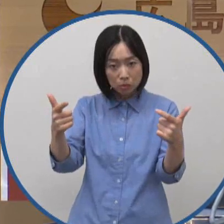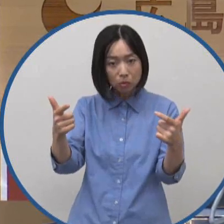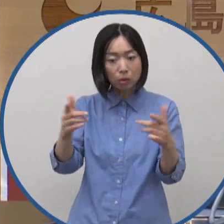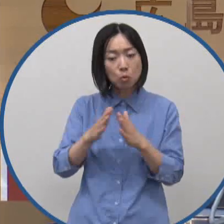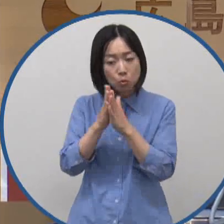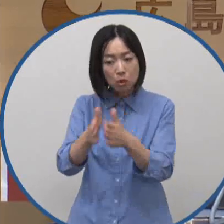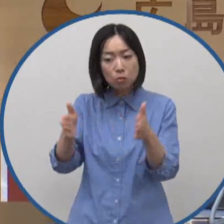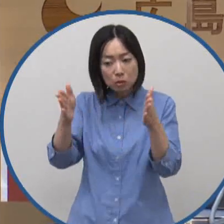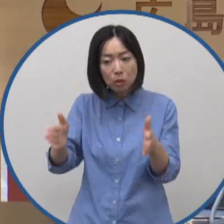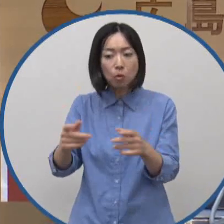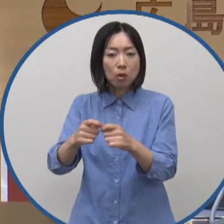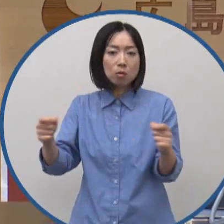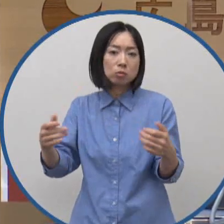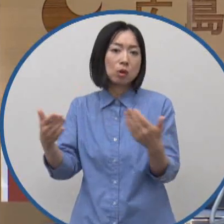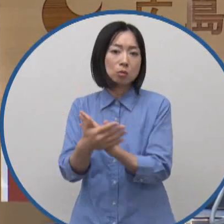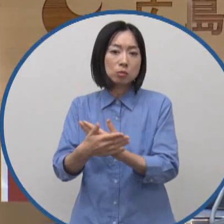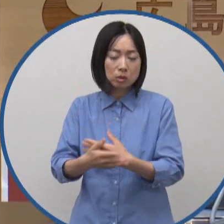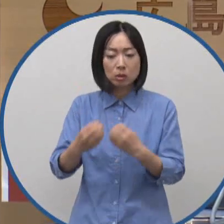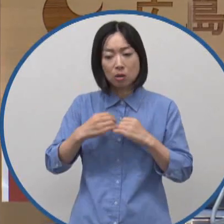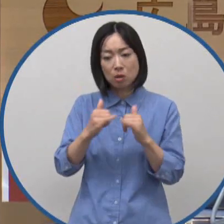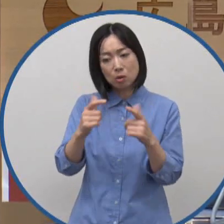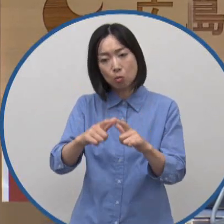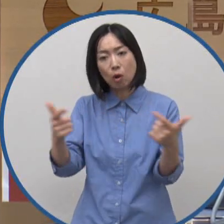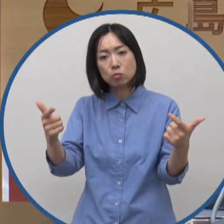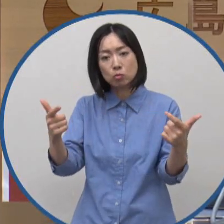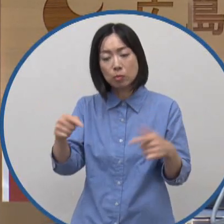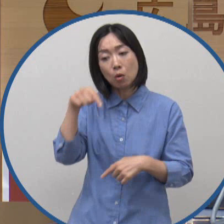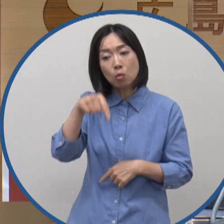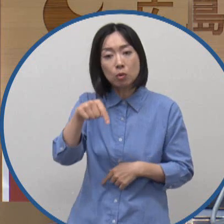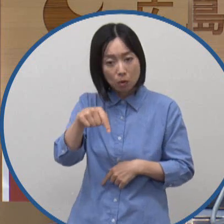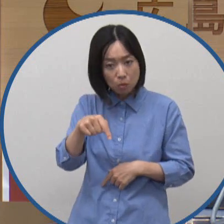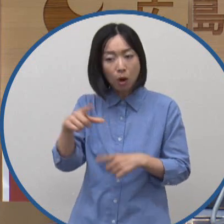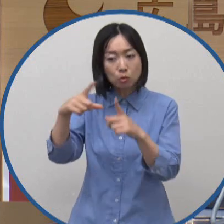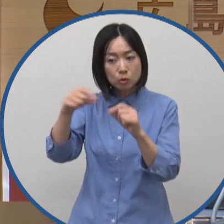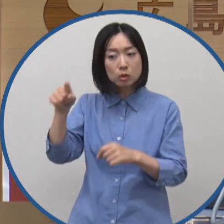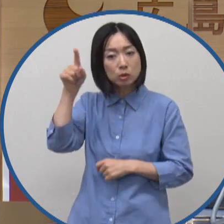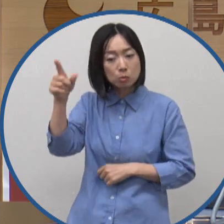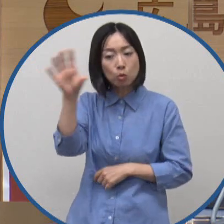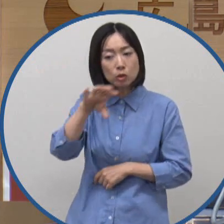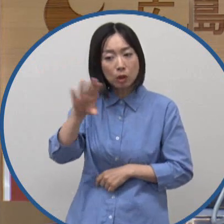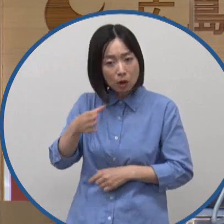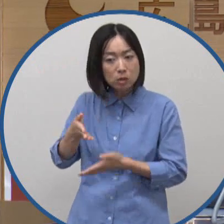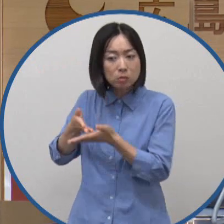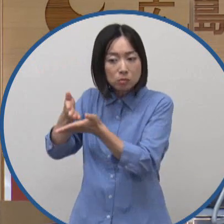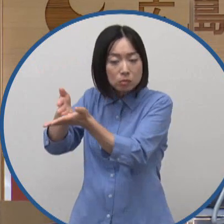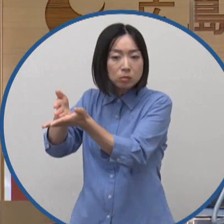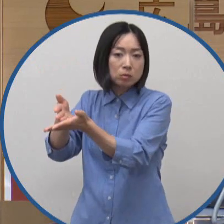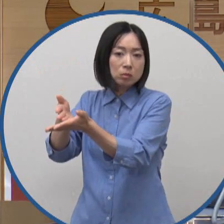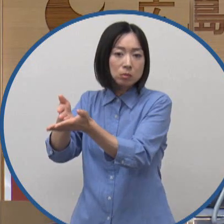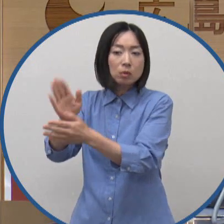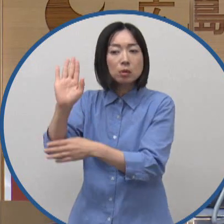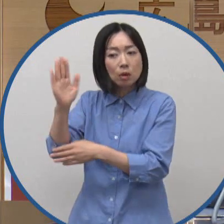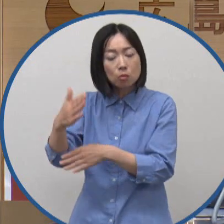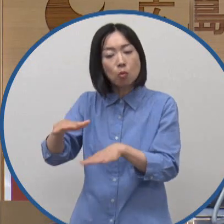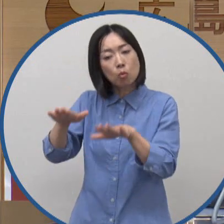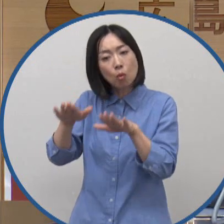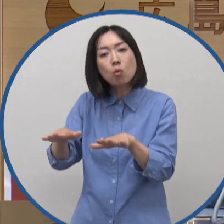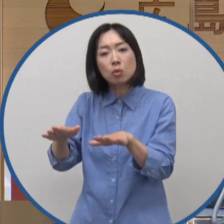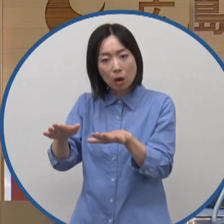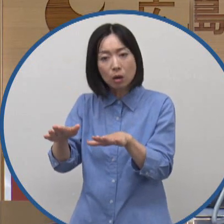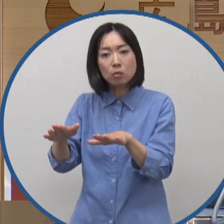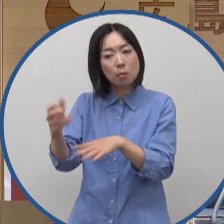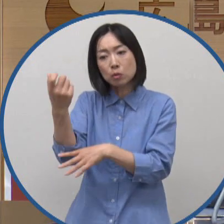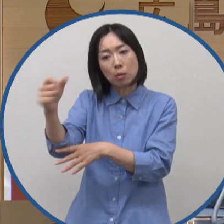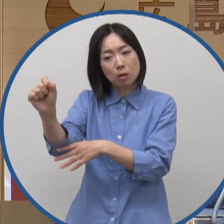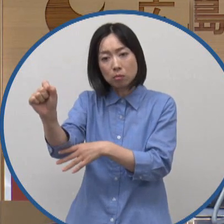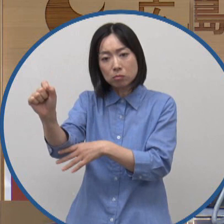るということ、これは国にも繰り返しお伝えをしてきたところでありますけれども、今回は認められずにですね、